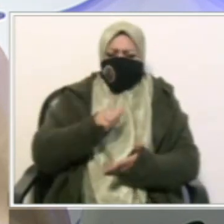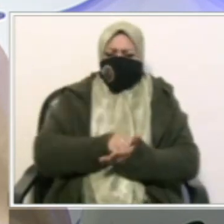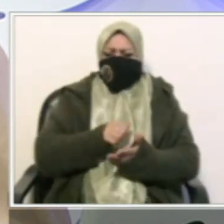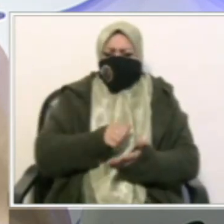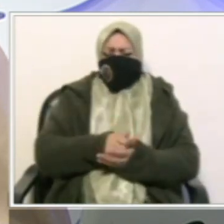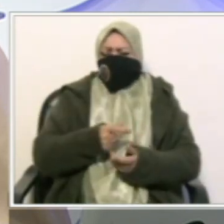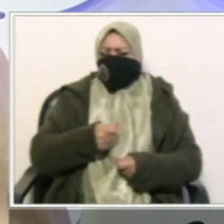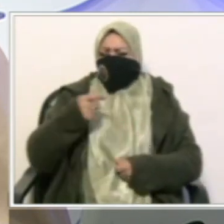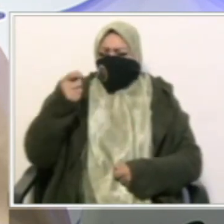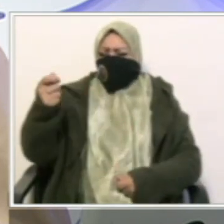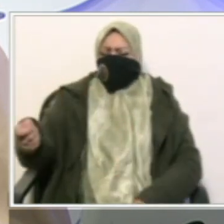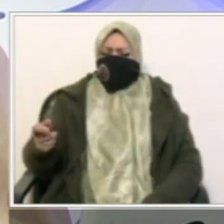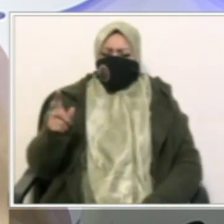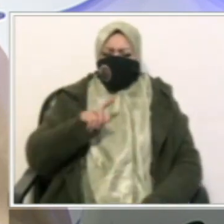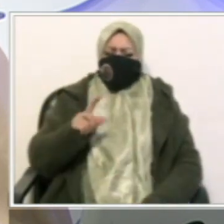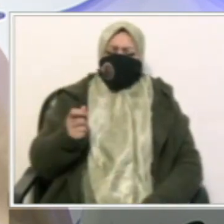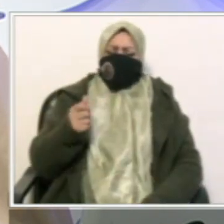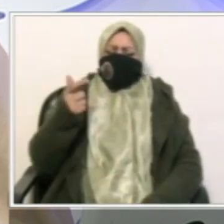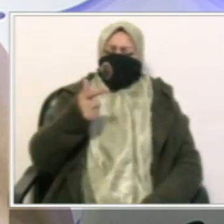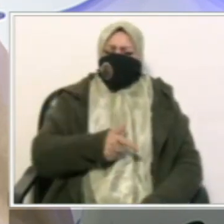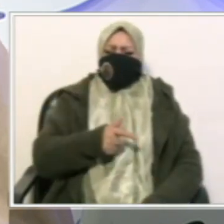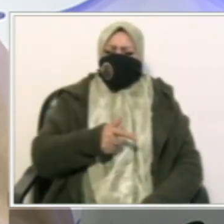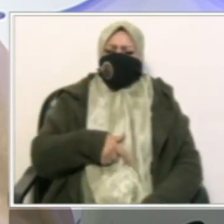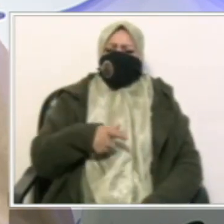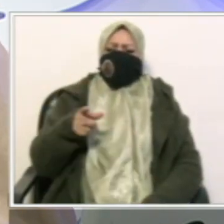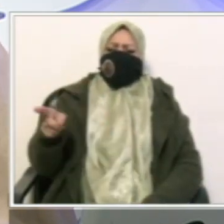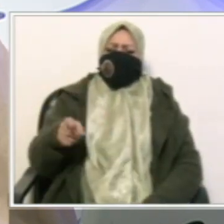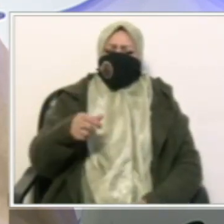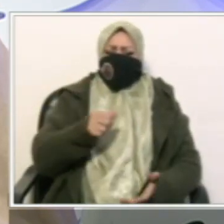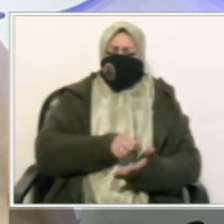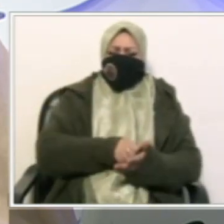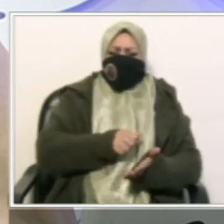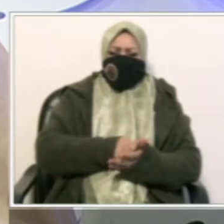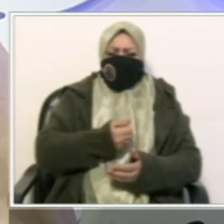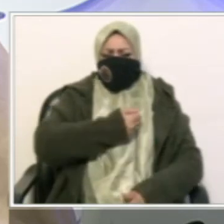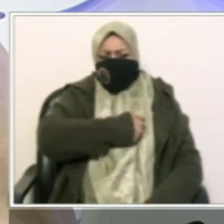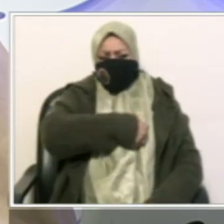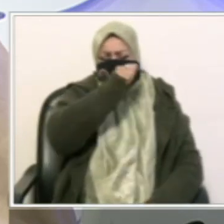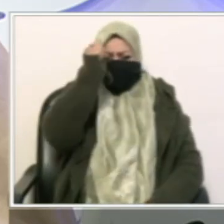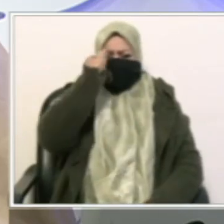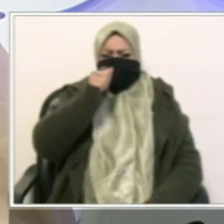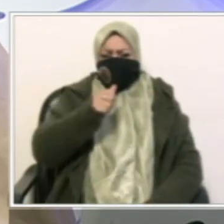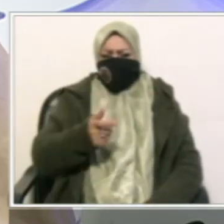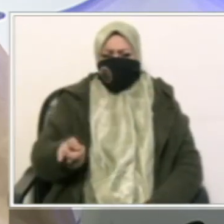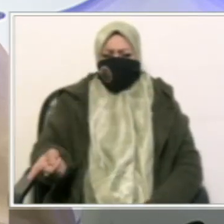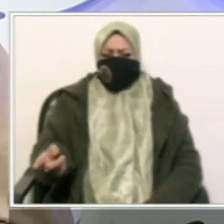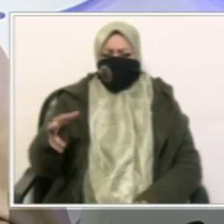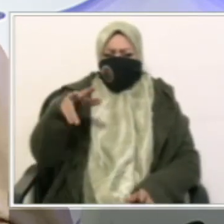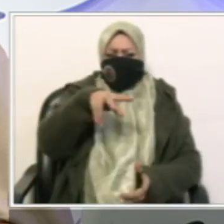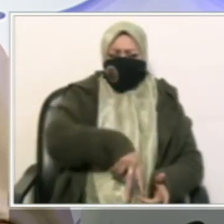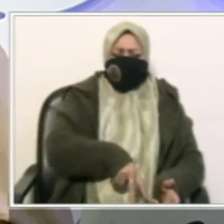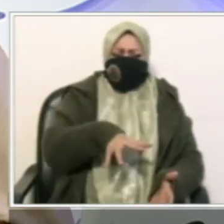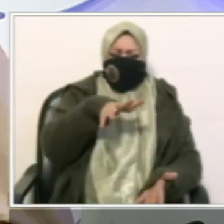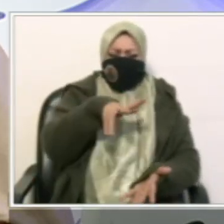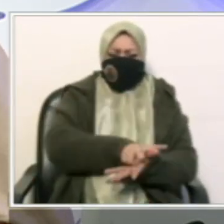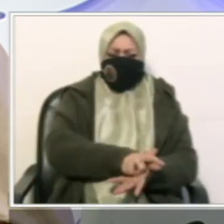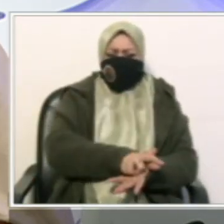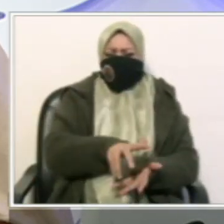أهل البلدة هناك أن يدافعوا، وأن يعني تنكر على الإنسان أن يدافع حتى